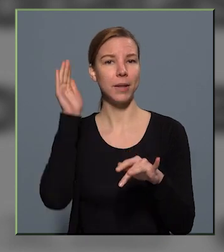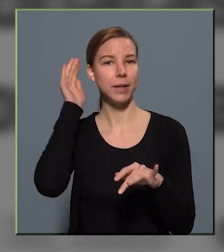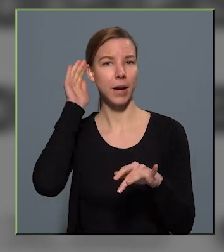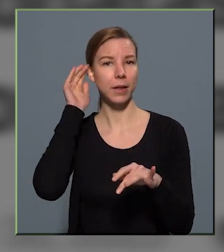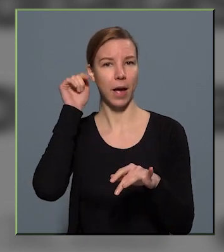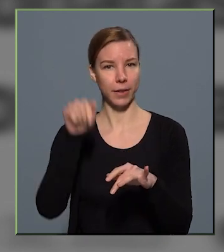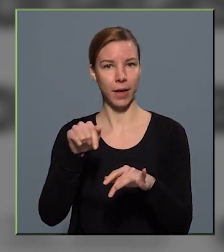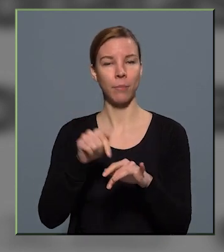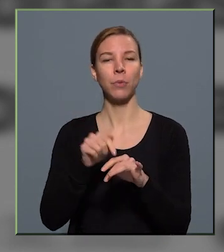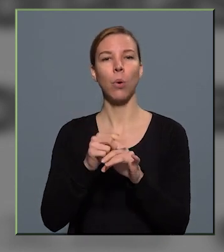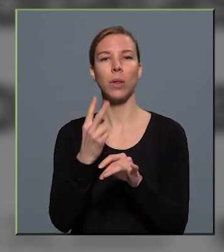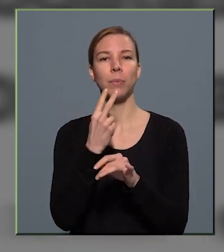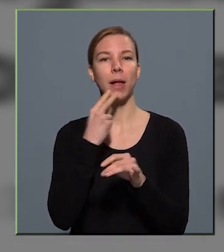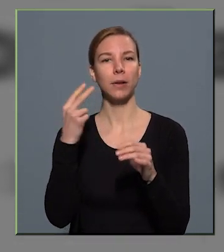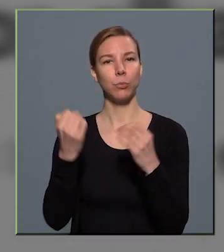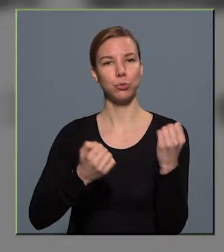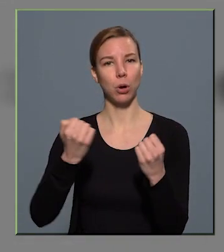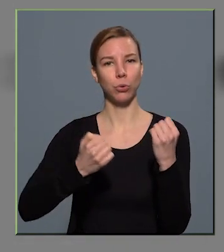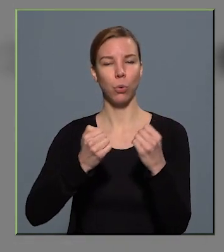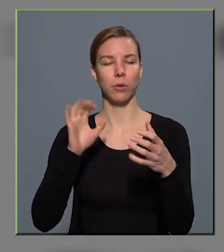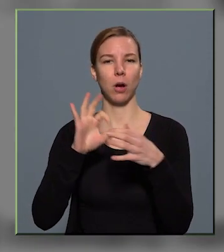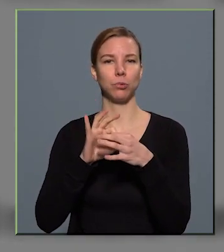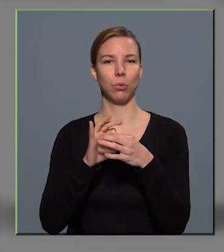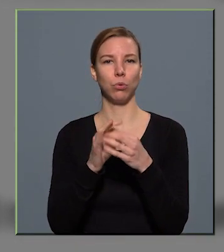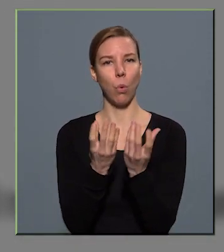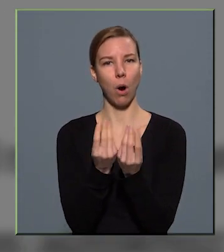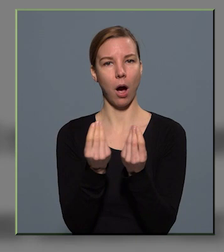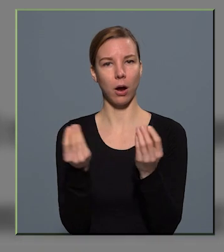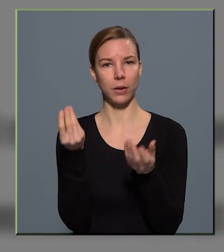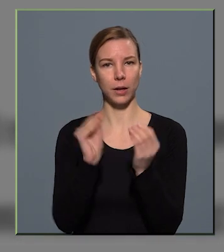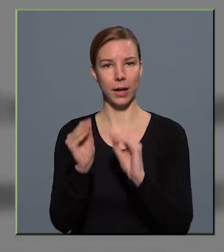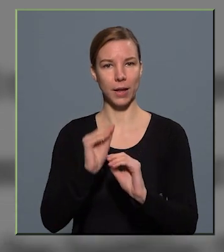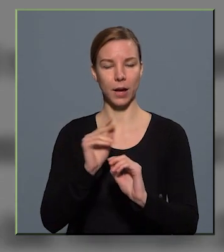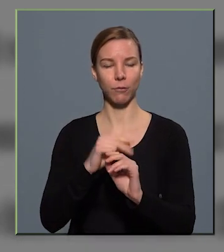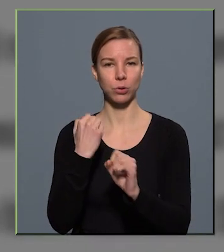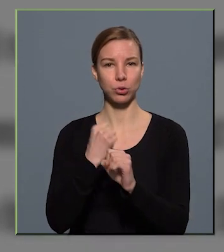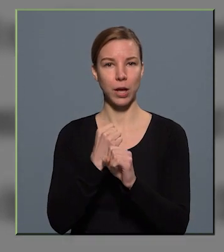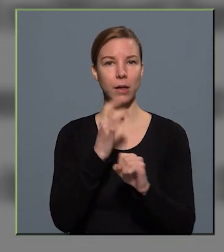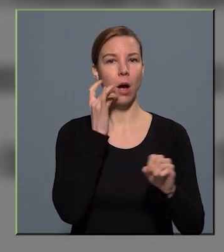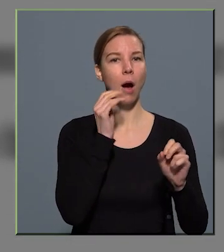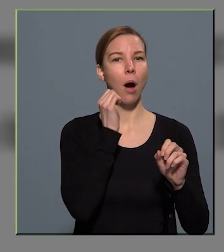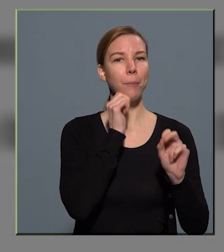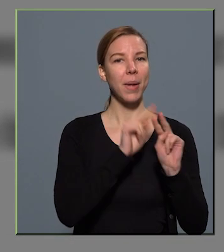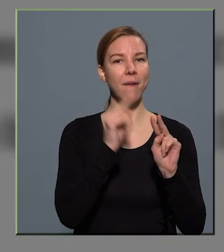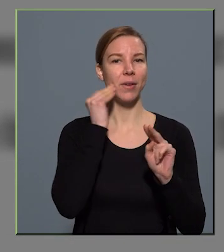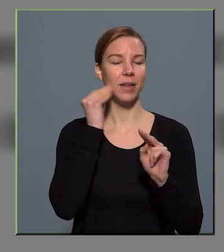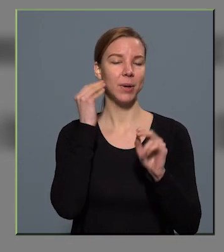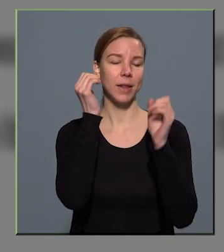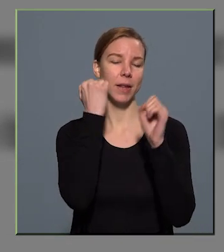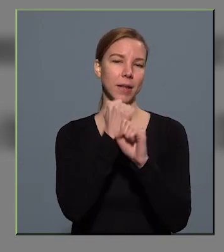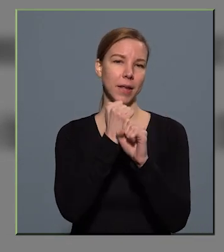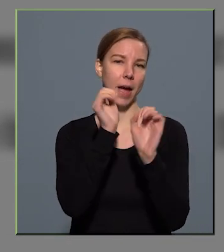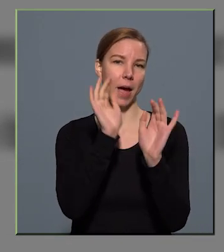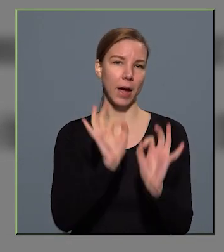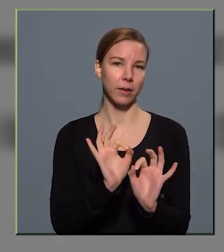elektromos autókhoz kapcsolódó alkatrészeket fog előállítani a BMW debreceni gyára számára, jelentette be